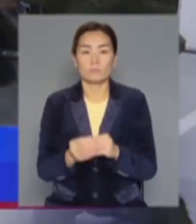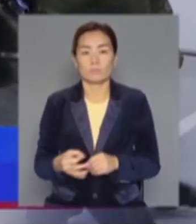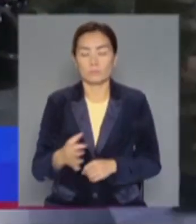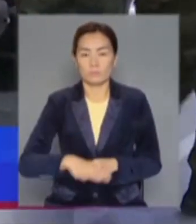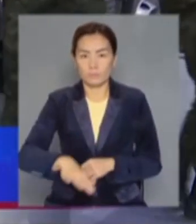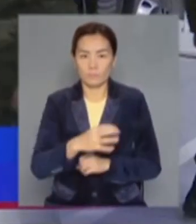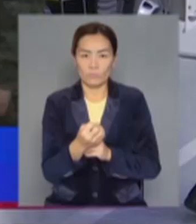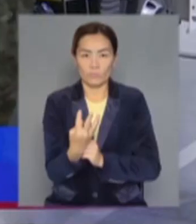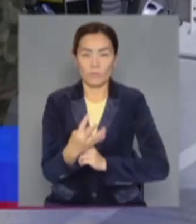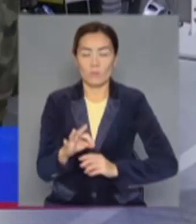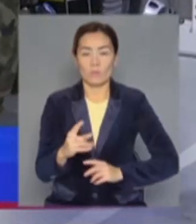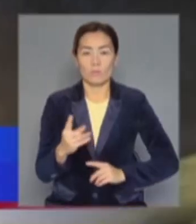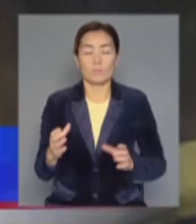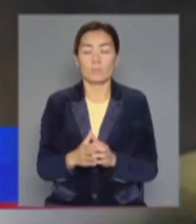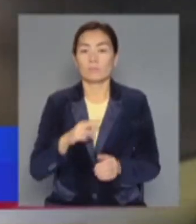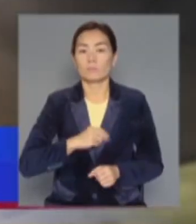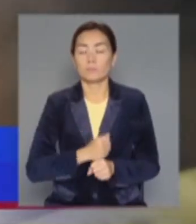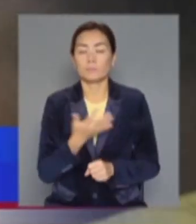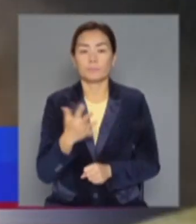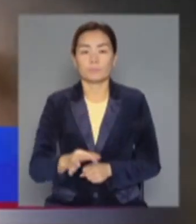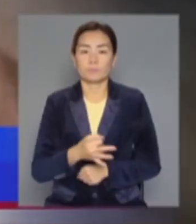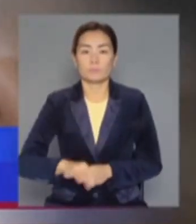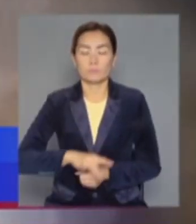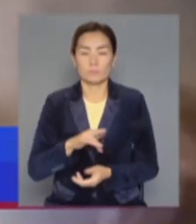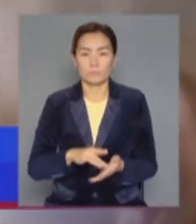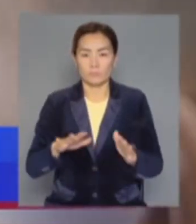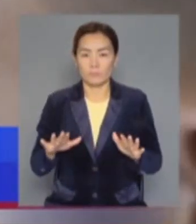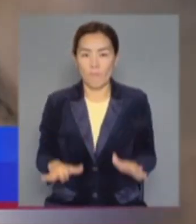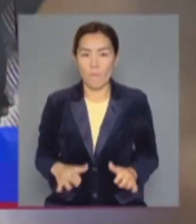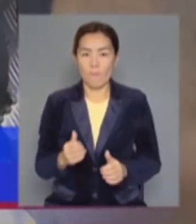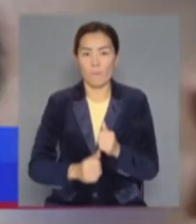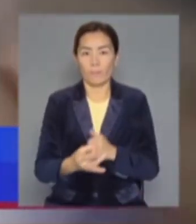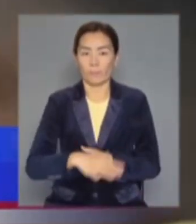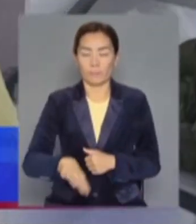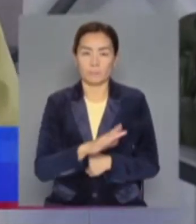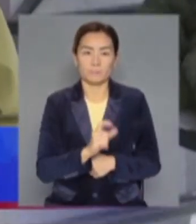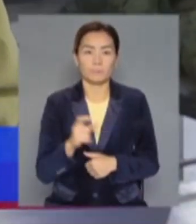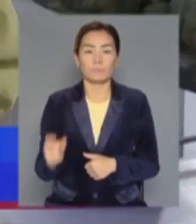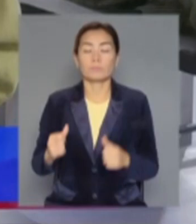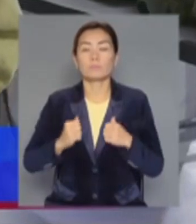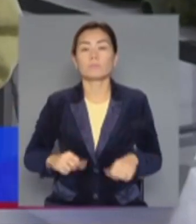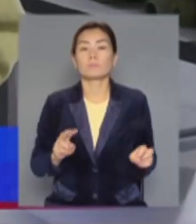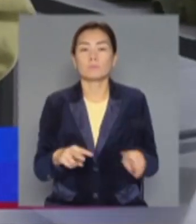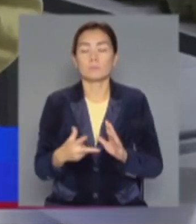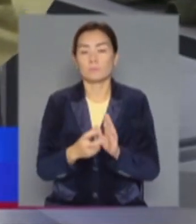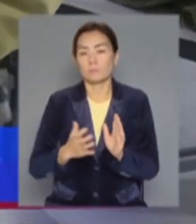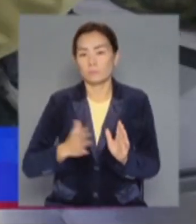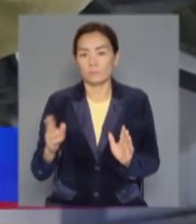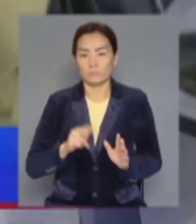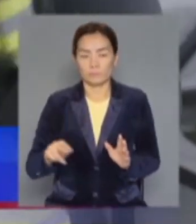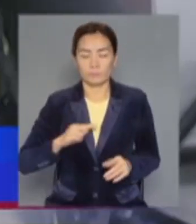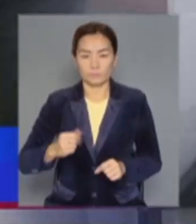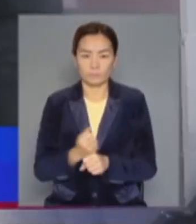облыс бойынша 14 өрт сөндіру бөлімі бар. Оның 5-і облыс орталығында орналасқан. Әрі өңіріміздегі тұрғындардың тыныштығы үшін 800-ден аса